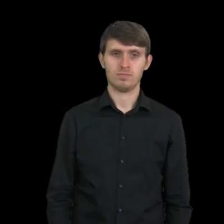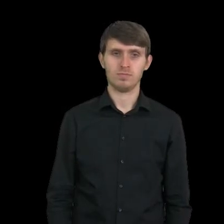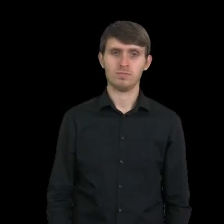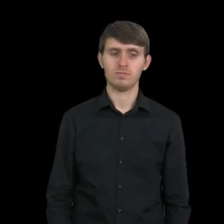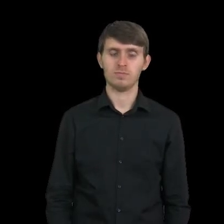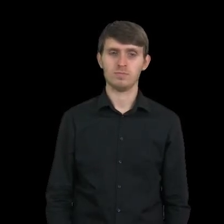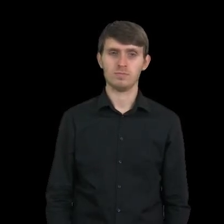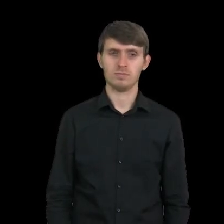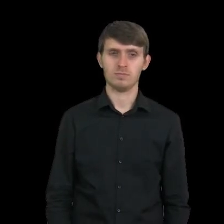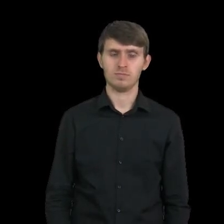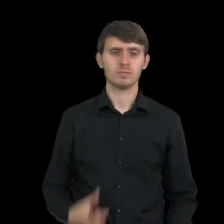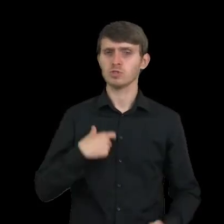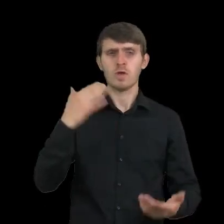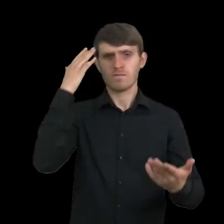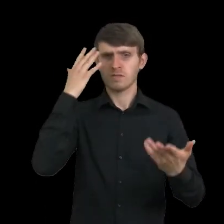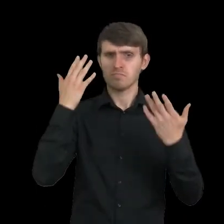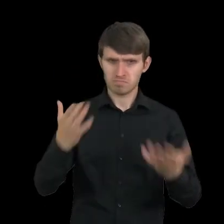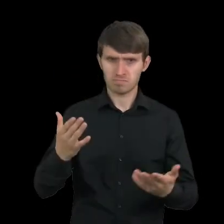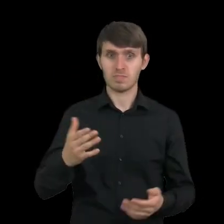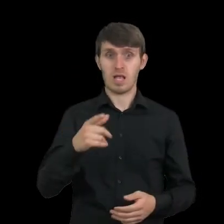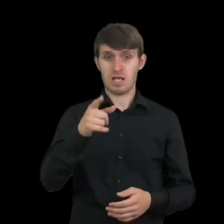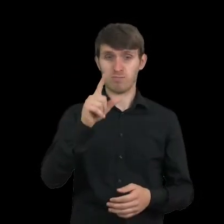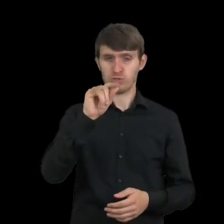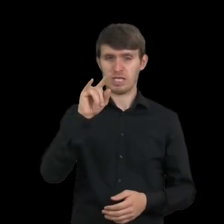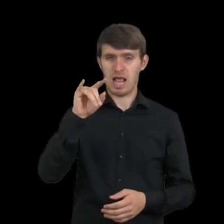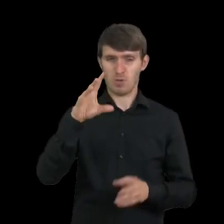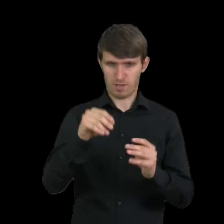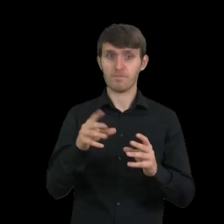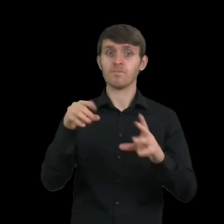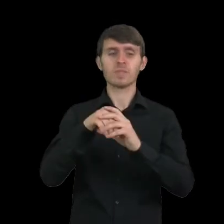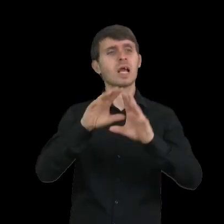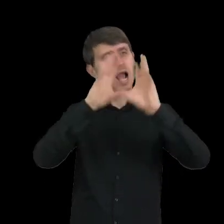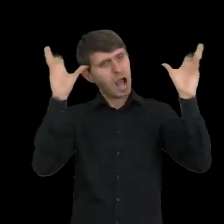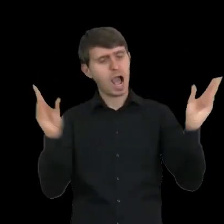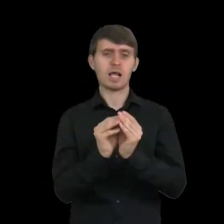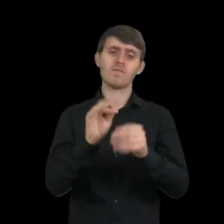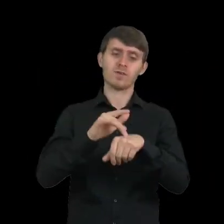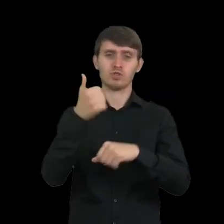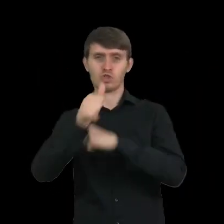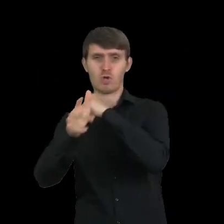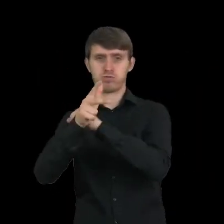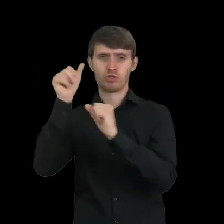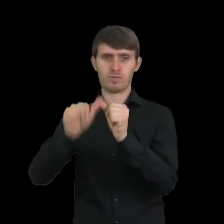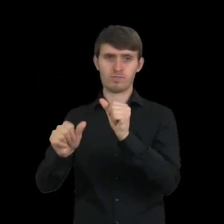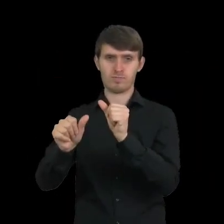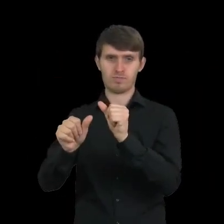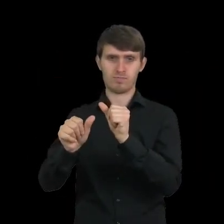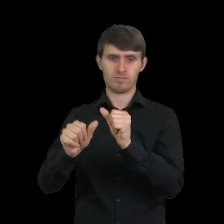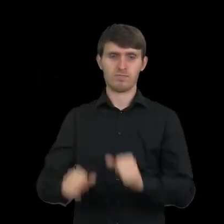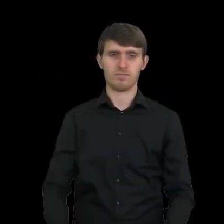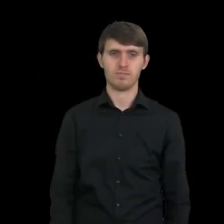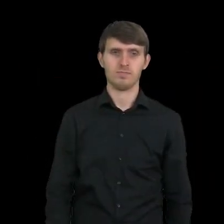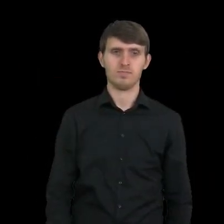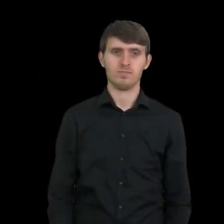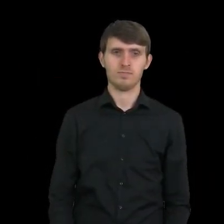I co wiemy o kątach przyległych? Wiemy, że kąty przyległe sumują się do 180 stopni. Czyli możemy